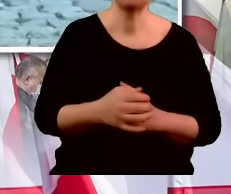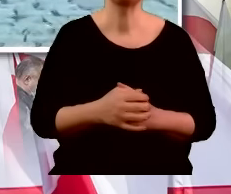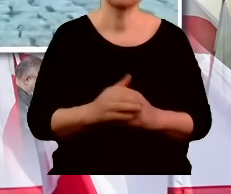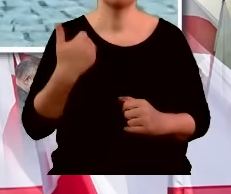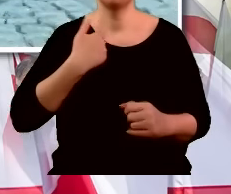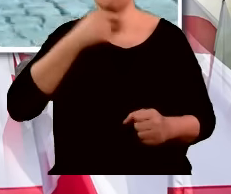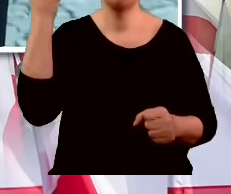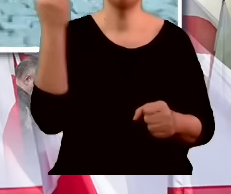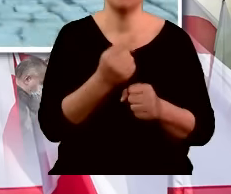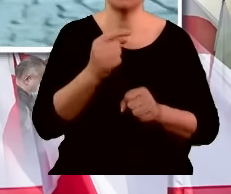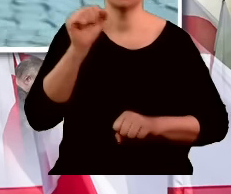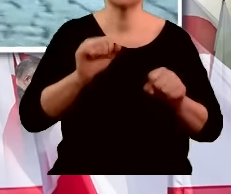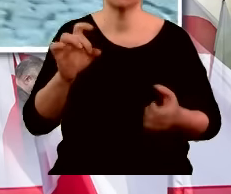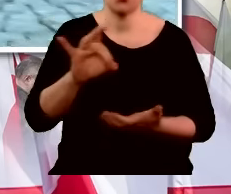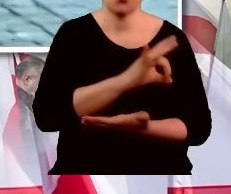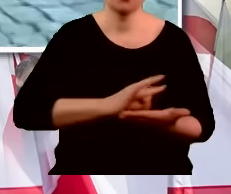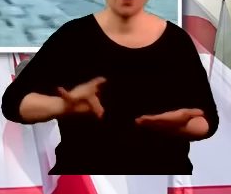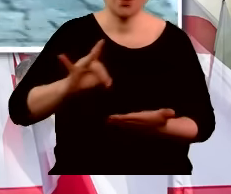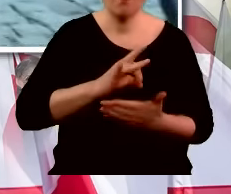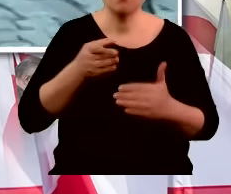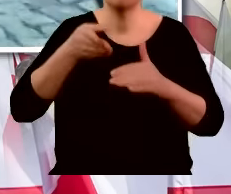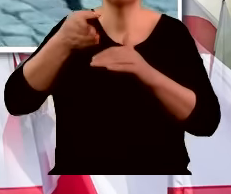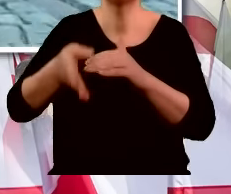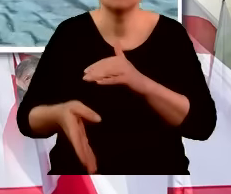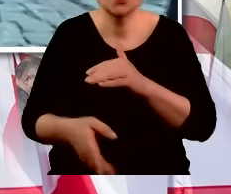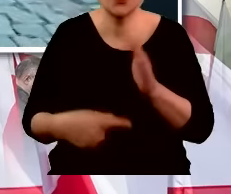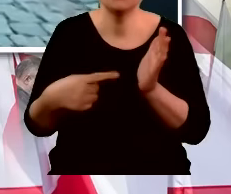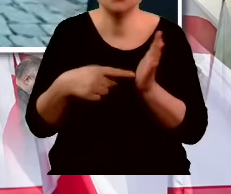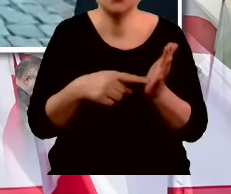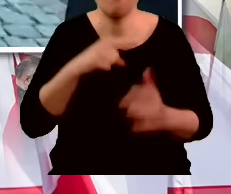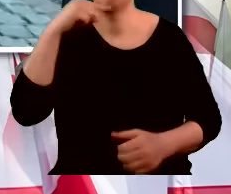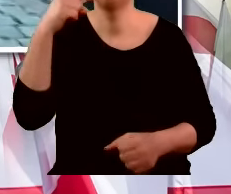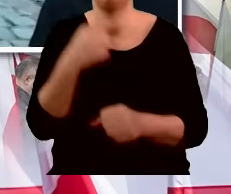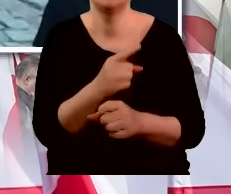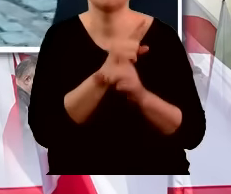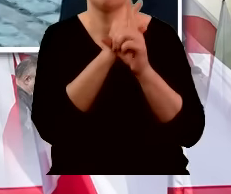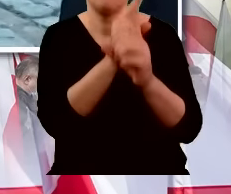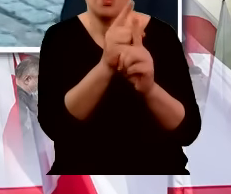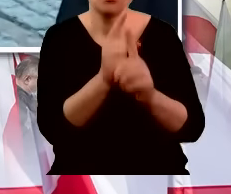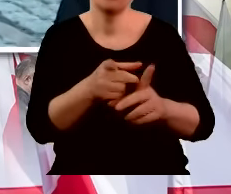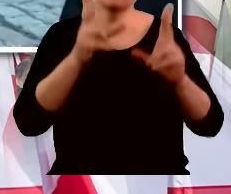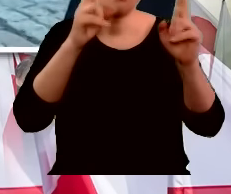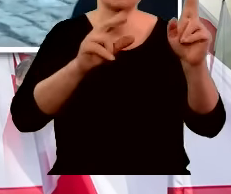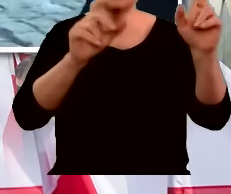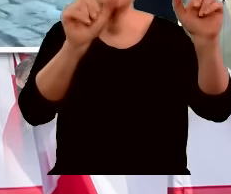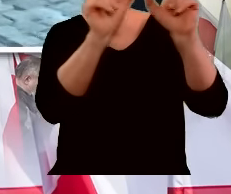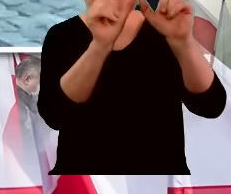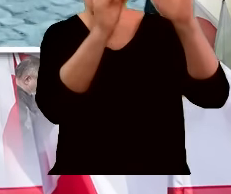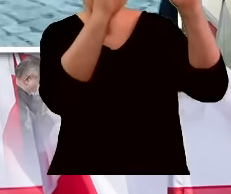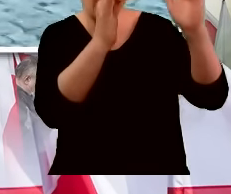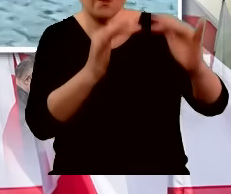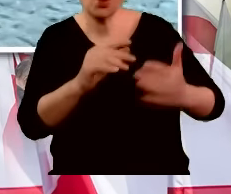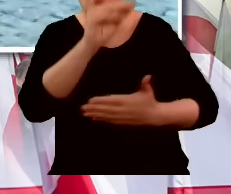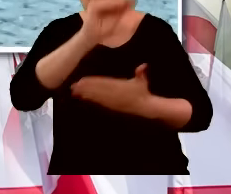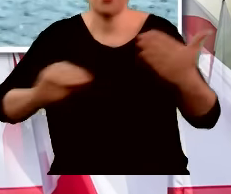sądu okręgowego jakby później, no i ten wyrok zgodnie z konkretnymi paragrafami anuluje ich